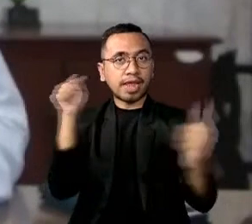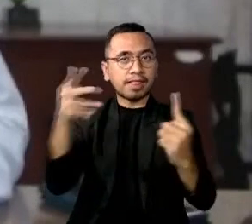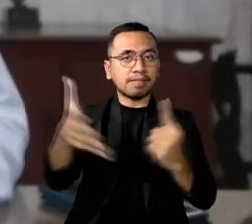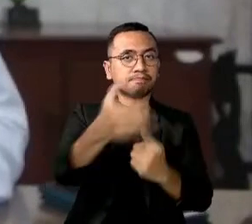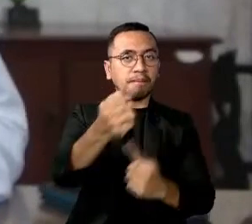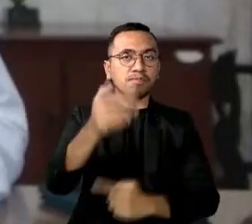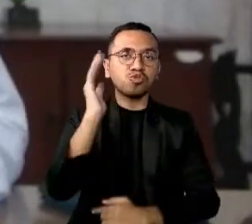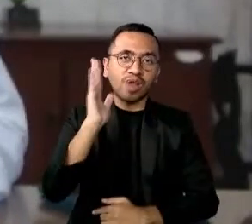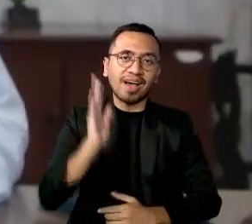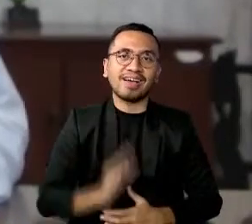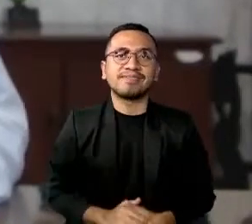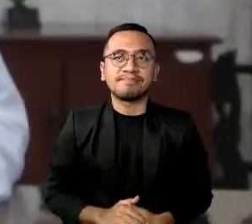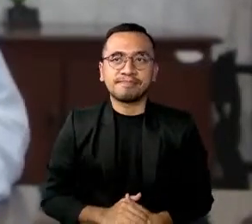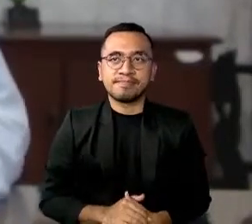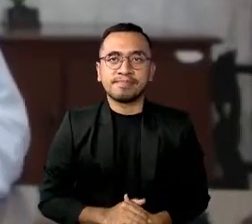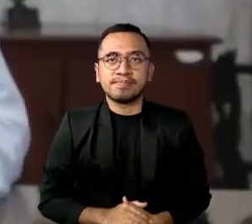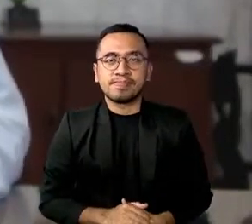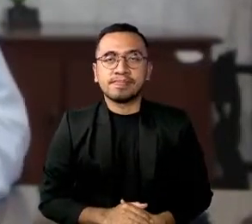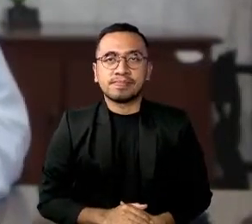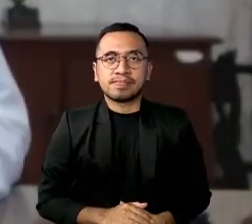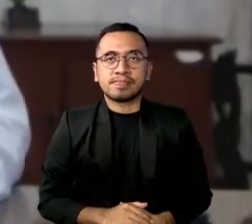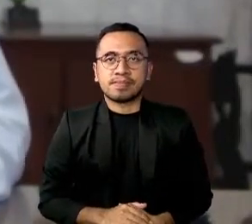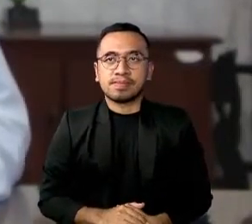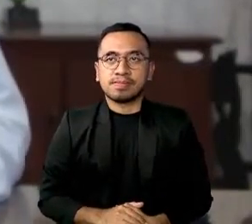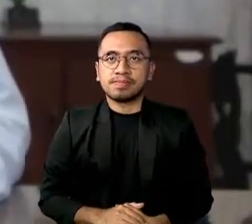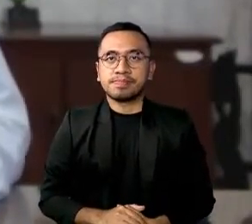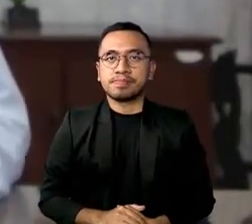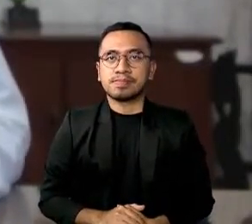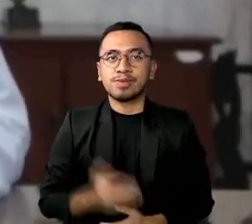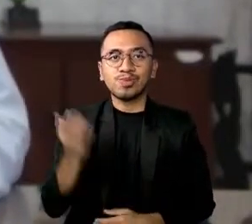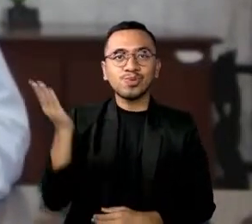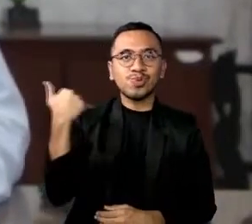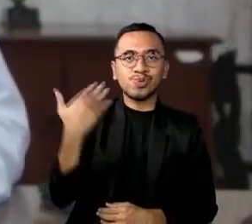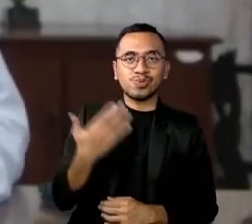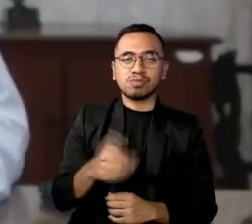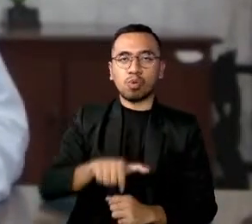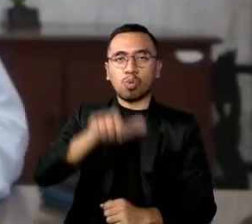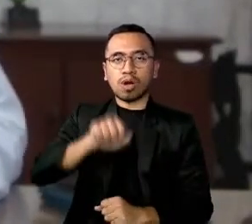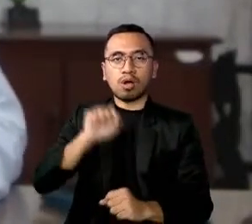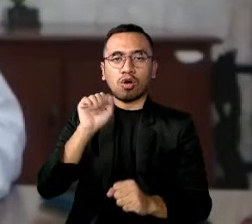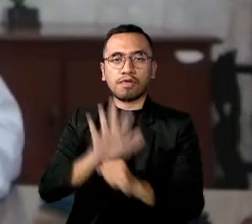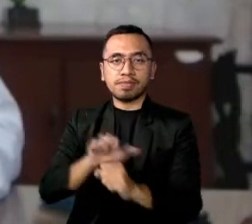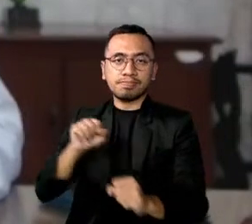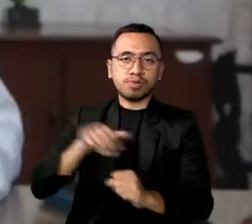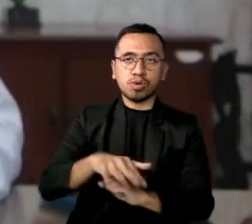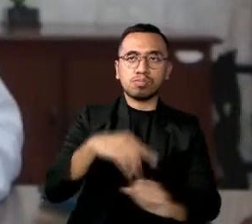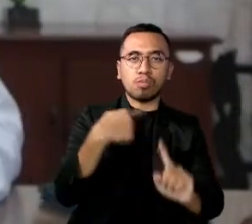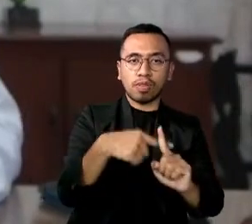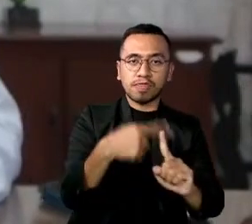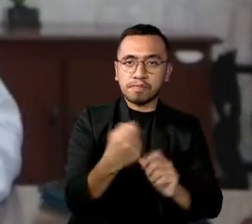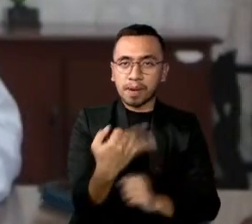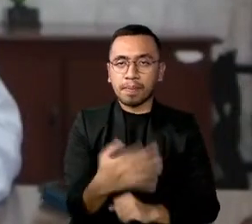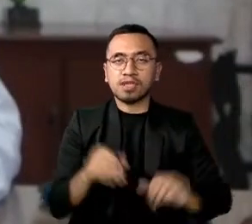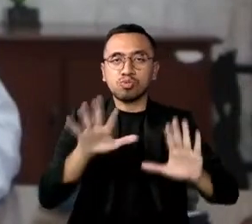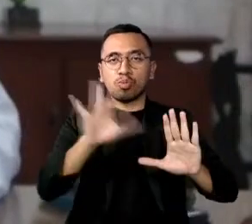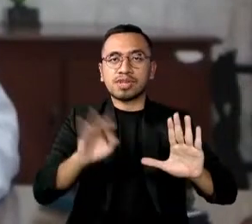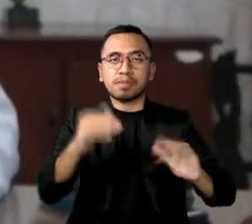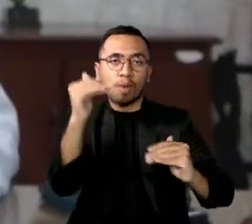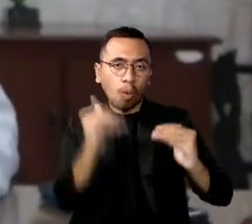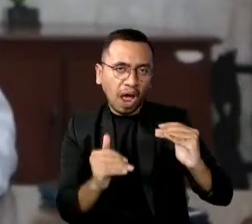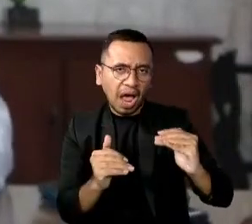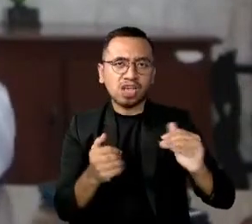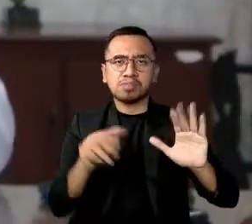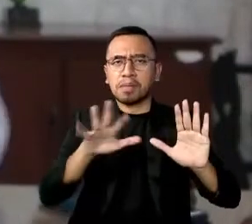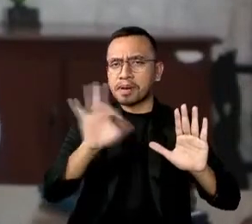ini kecenderungan naik kalau dulu Positif itu kita masih dibawa 10 persen masih